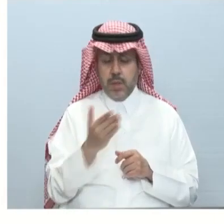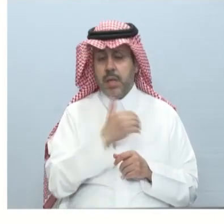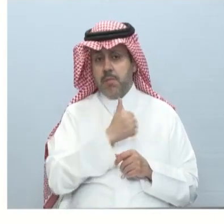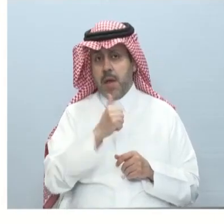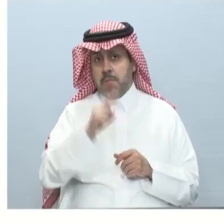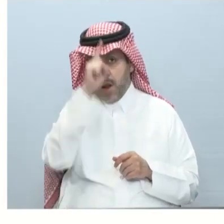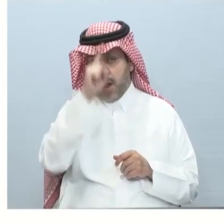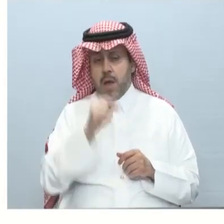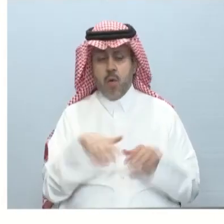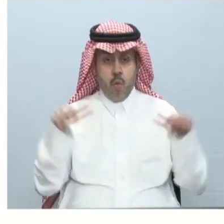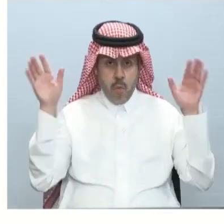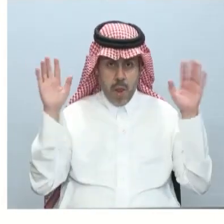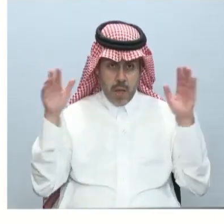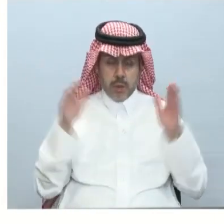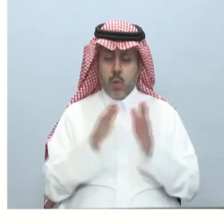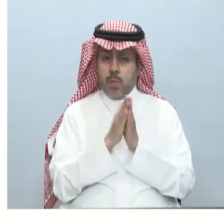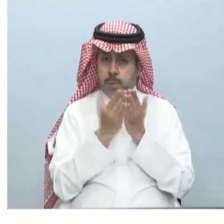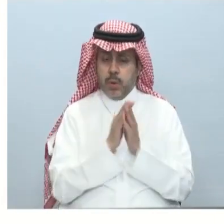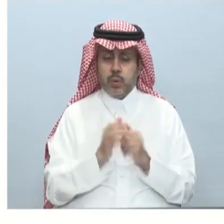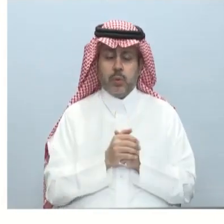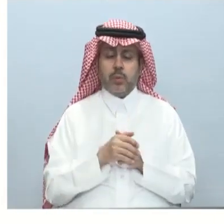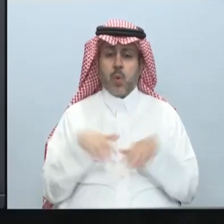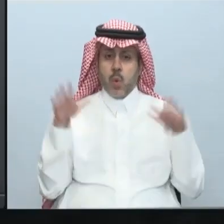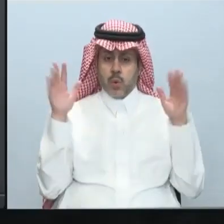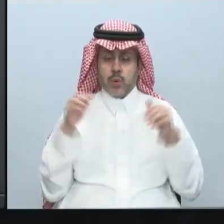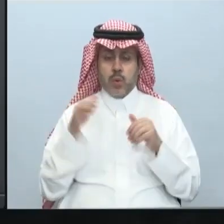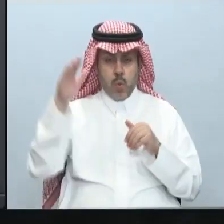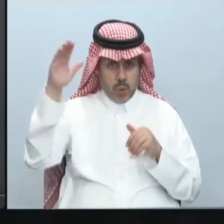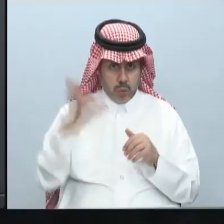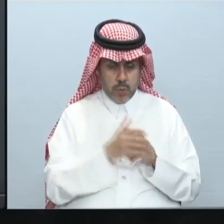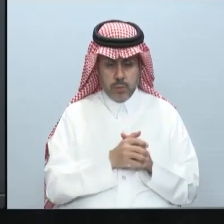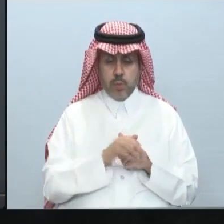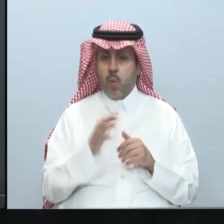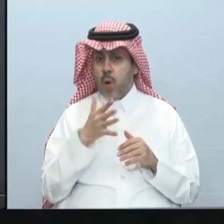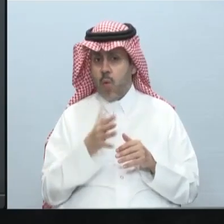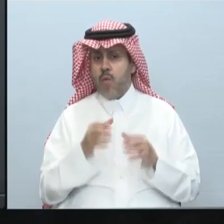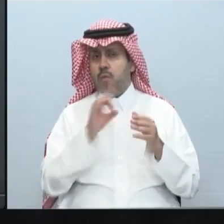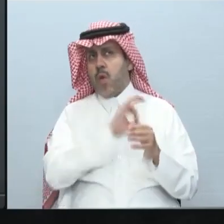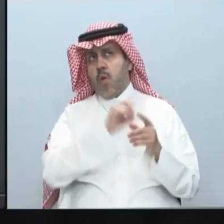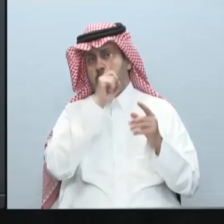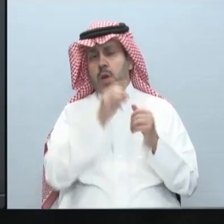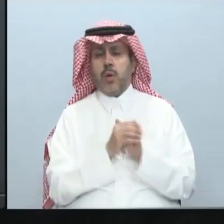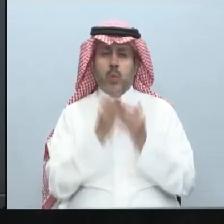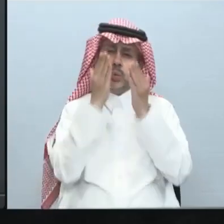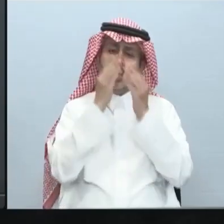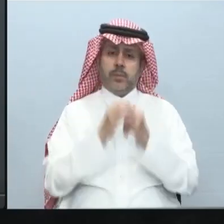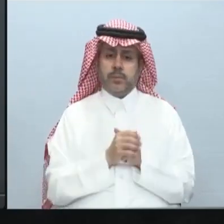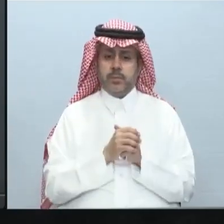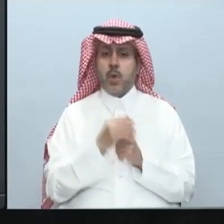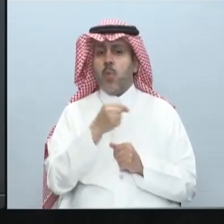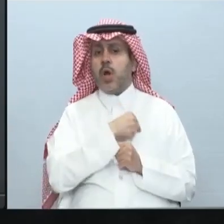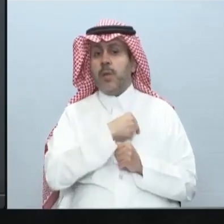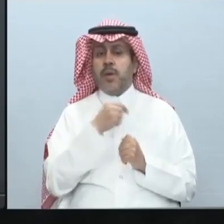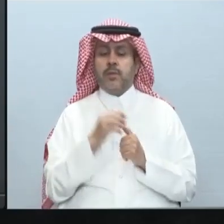وكتبه وحب الله والخوف منه والرجاء وغيرها من الامور القلبيه التي تتعلق بالاشياء